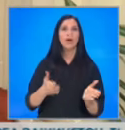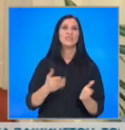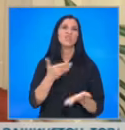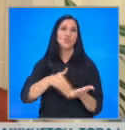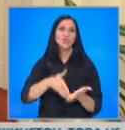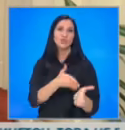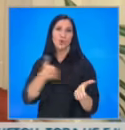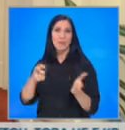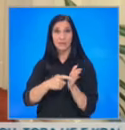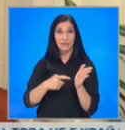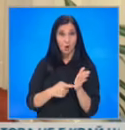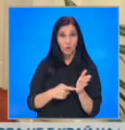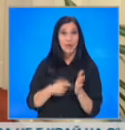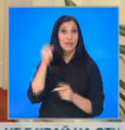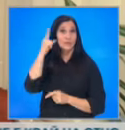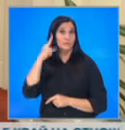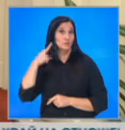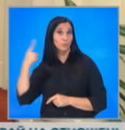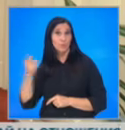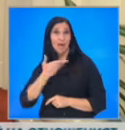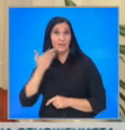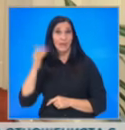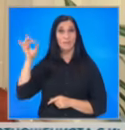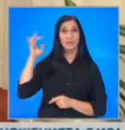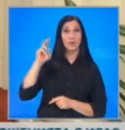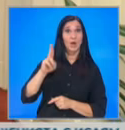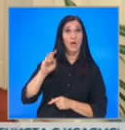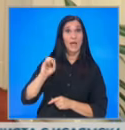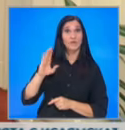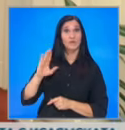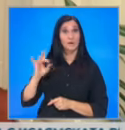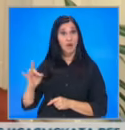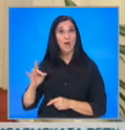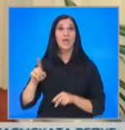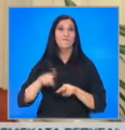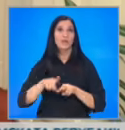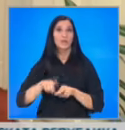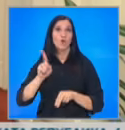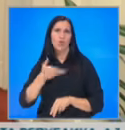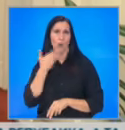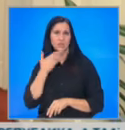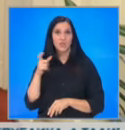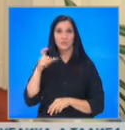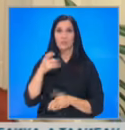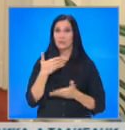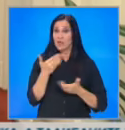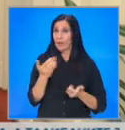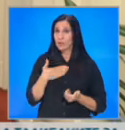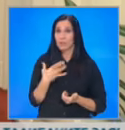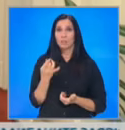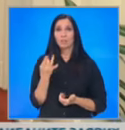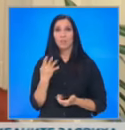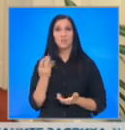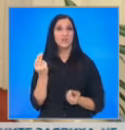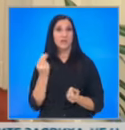фон изненадващо прозвуча изказването на председателят на КЕВР Иван Иванов, който обясни, че от септември няма да има нови цени на тока